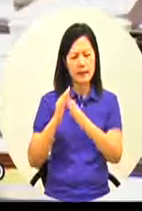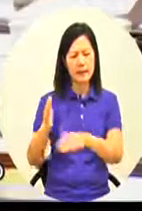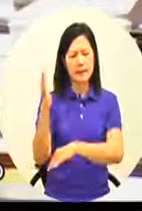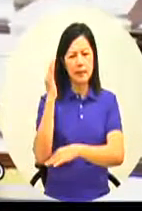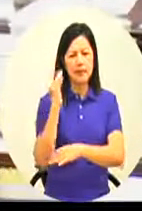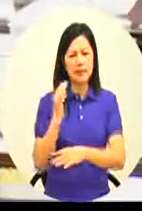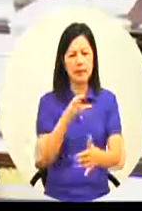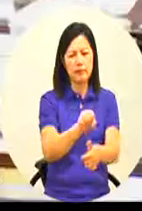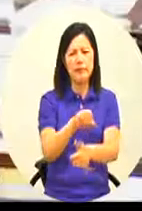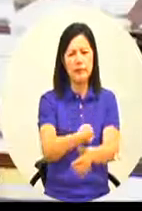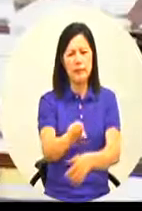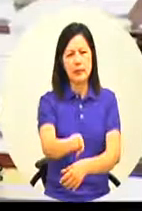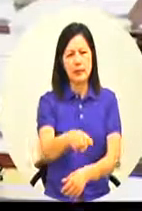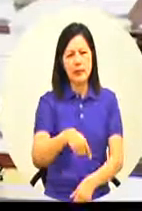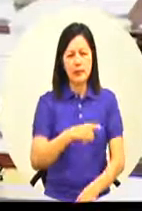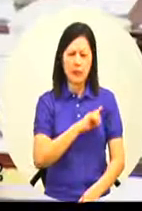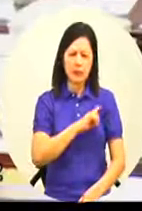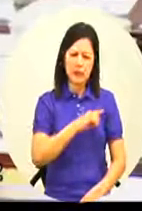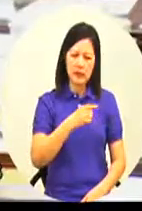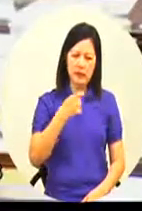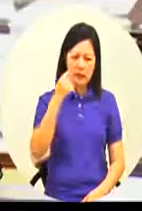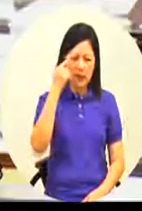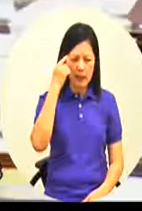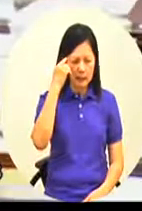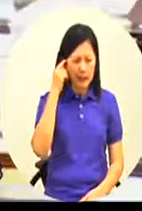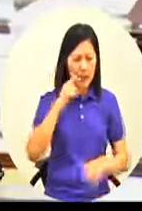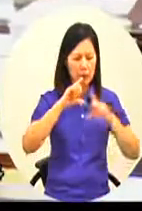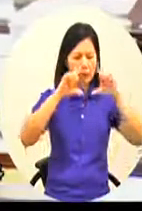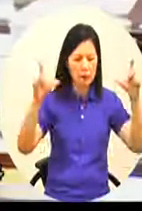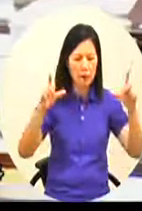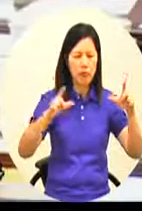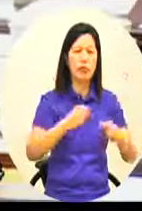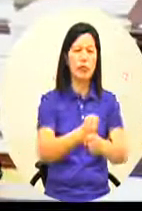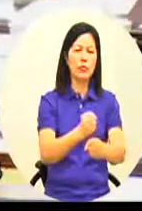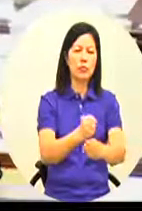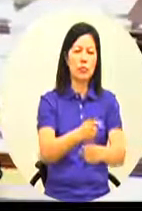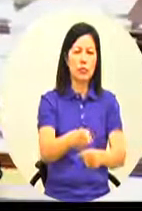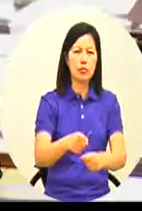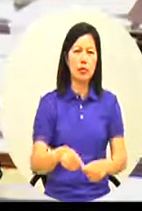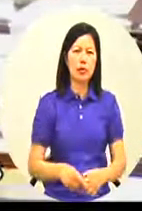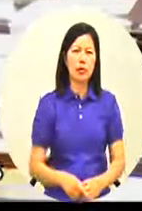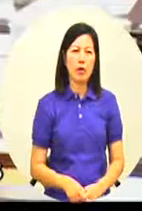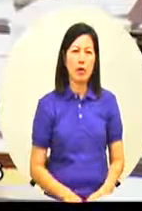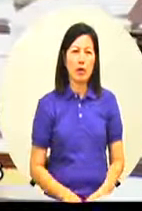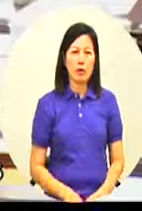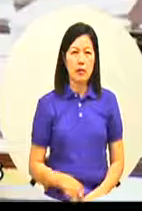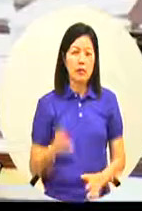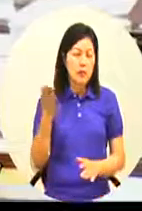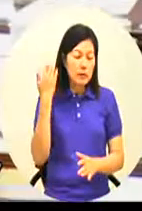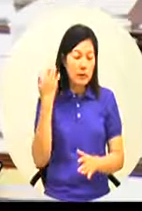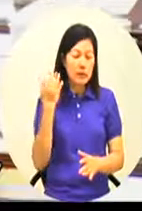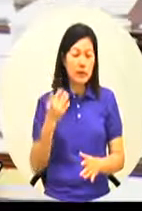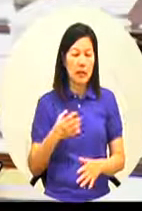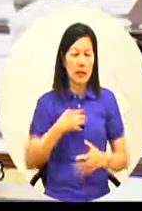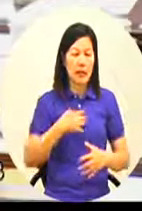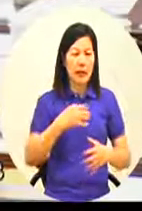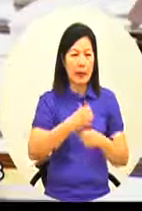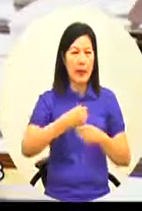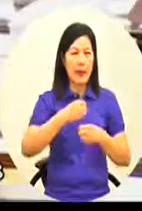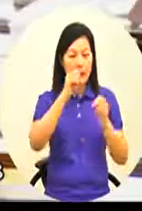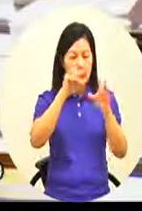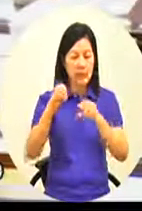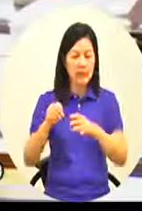他其实他也想做些事情也都没有办法去参与到，所以才会发生上一次汉马逊铁道文区他就急着把一些